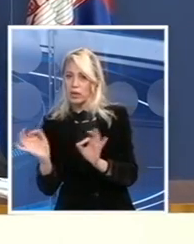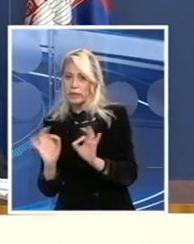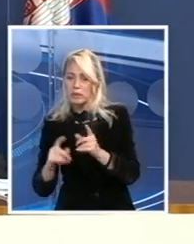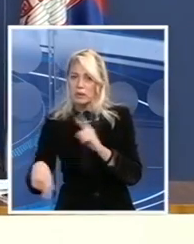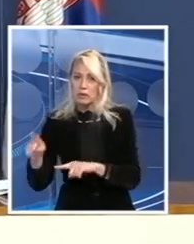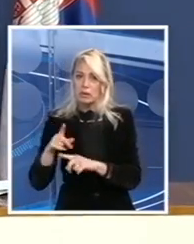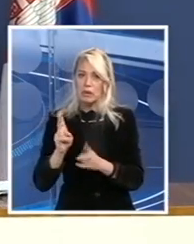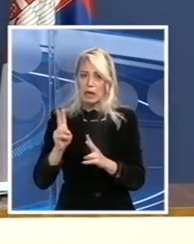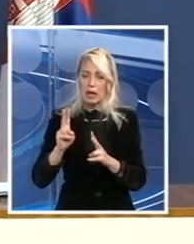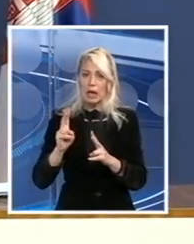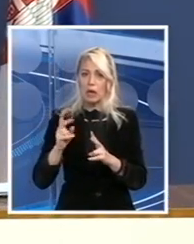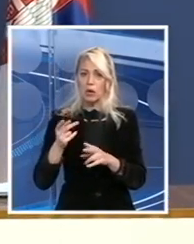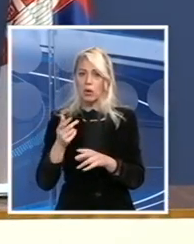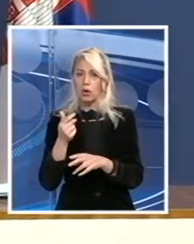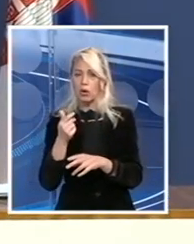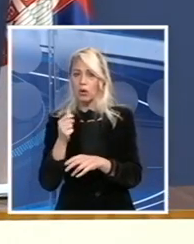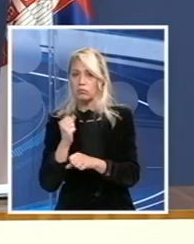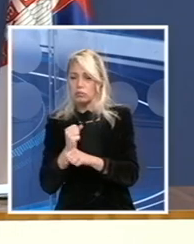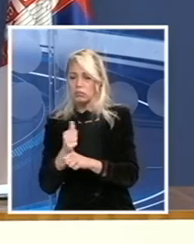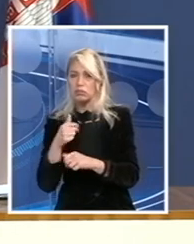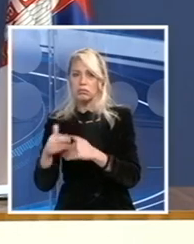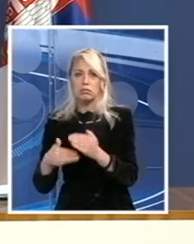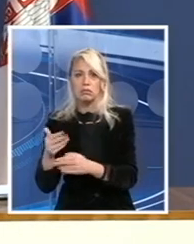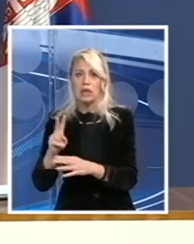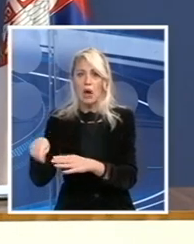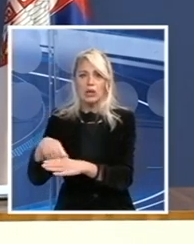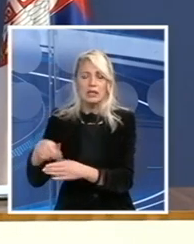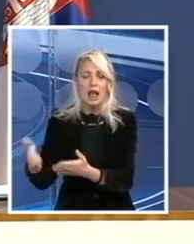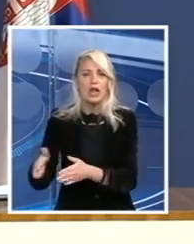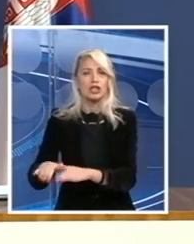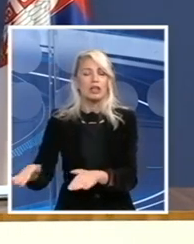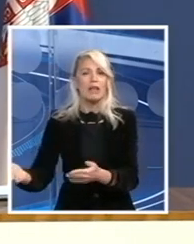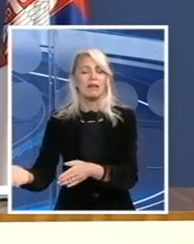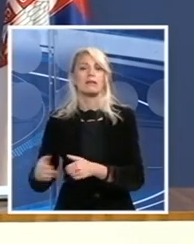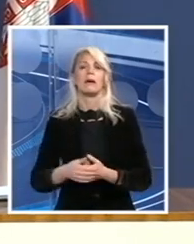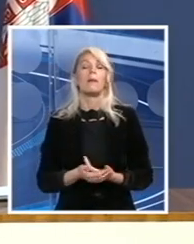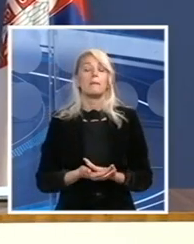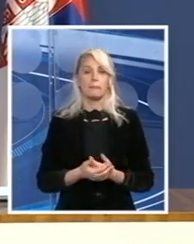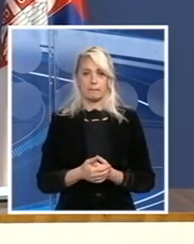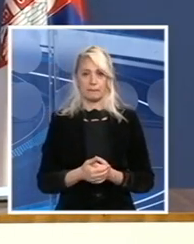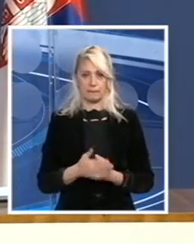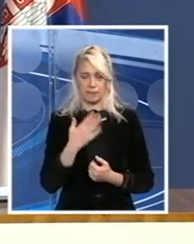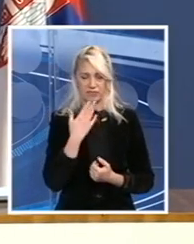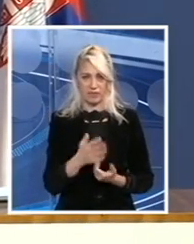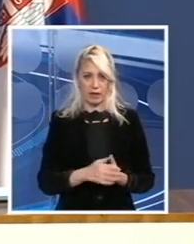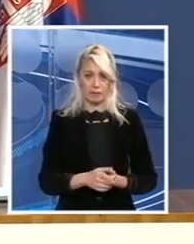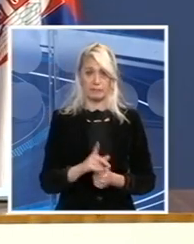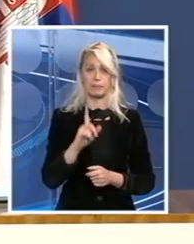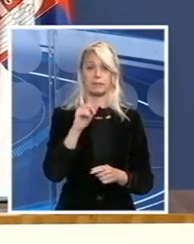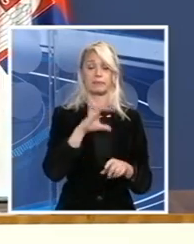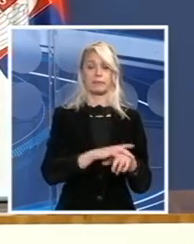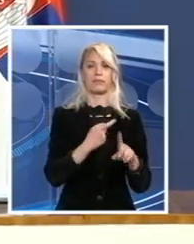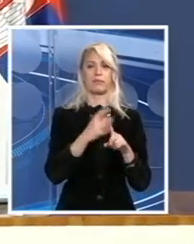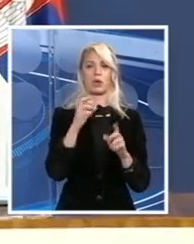neka uputstva, šta da prate kod dece, kako da ih leče, kojim lekovima i ostalo? Hvala. Evo ovako.